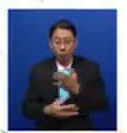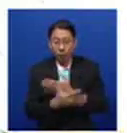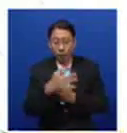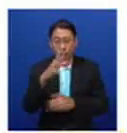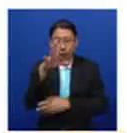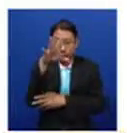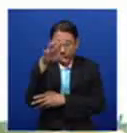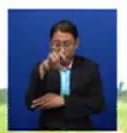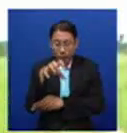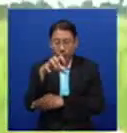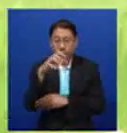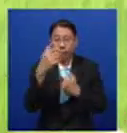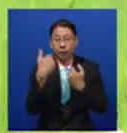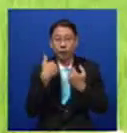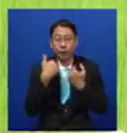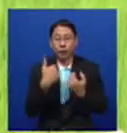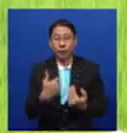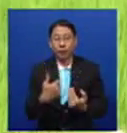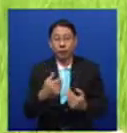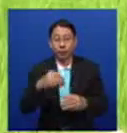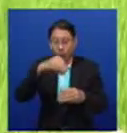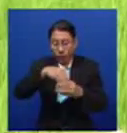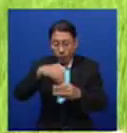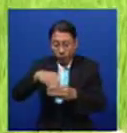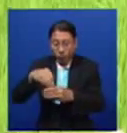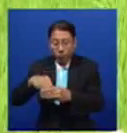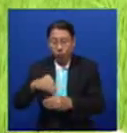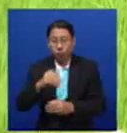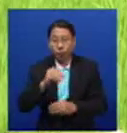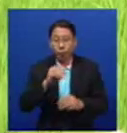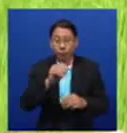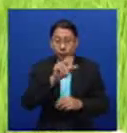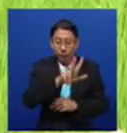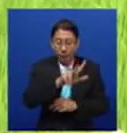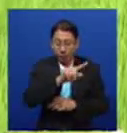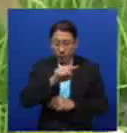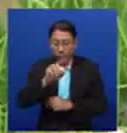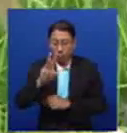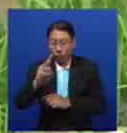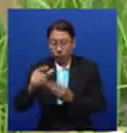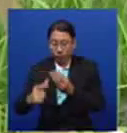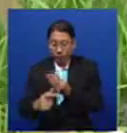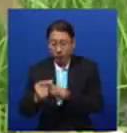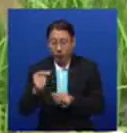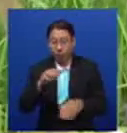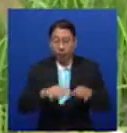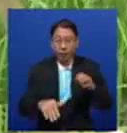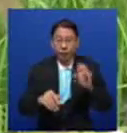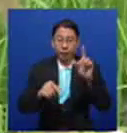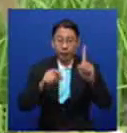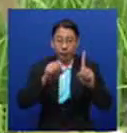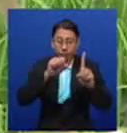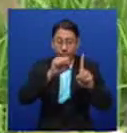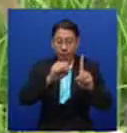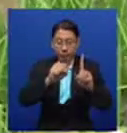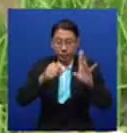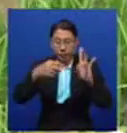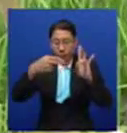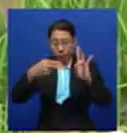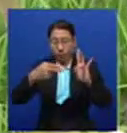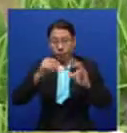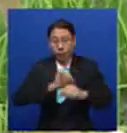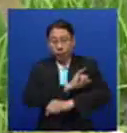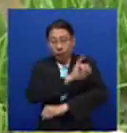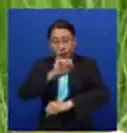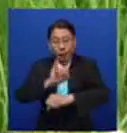ม่ได้รับน้ำและพื้นที่ที่เพิ่งปลูกน้อยกว่า 3-6 สัปดาห์จำนวน 170,000 ไร่ซึ่งถือว่าพื้น